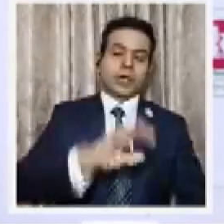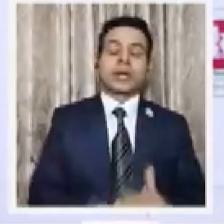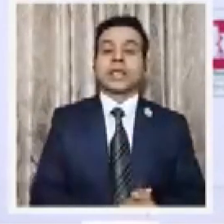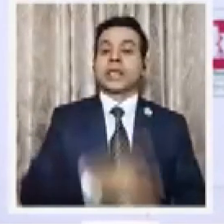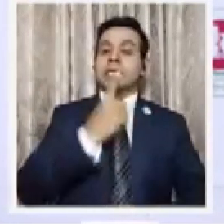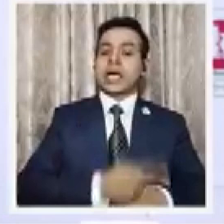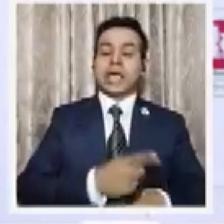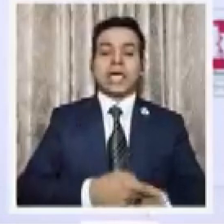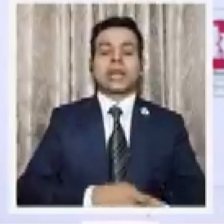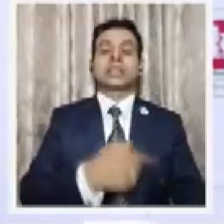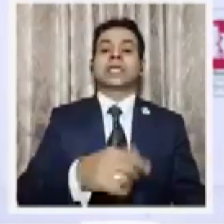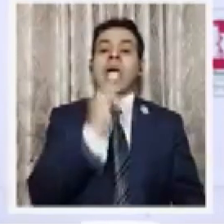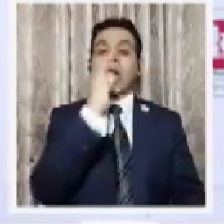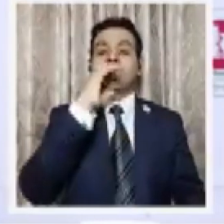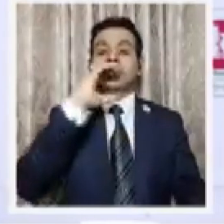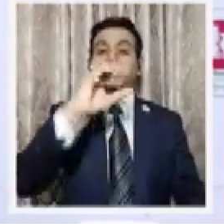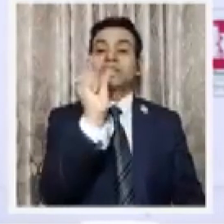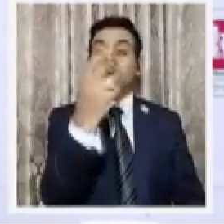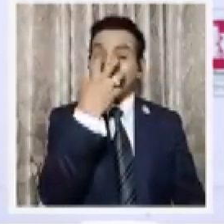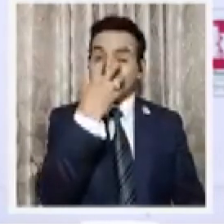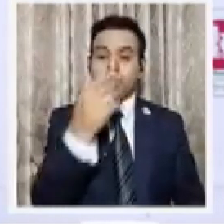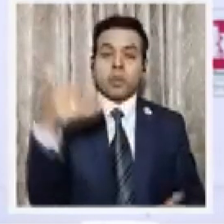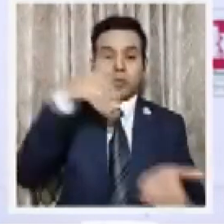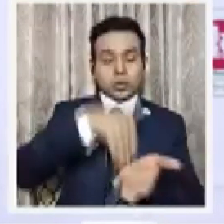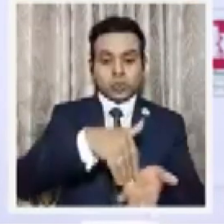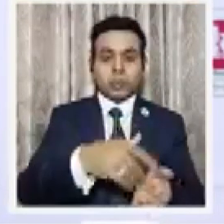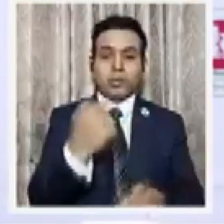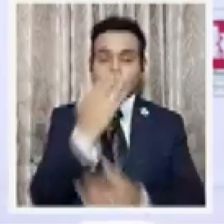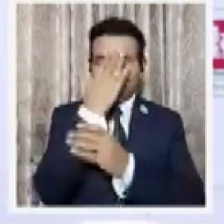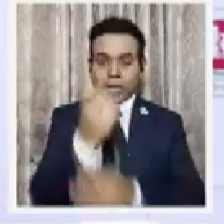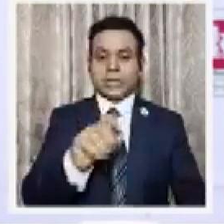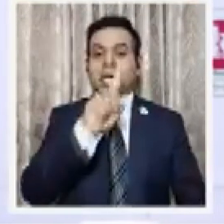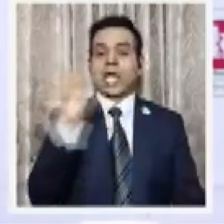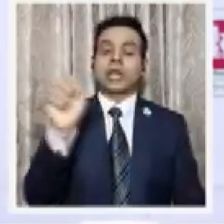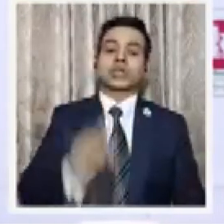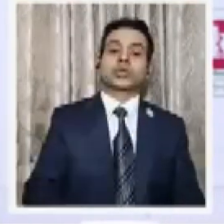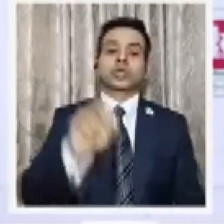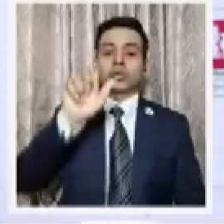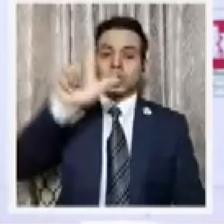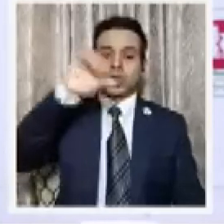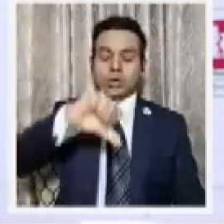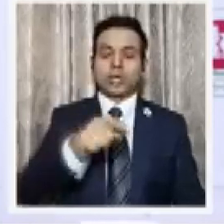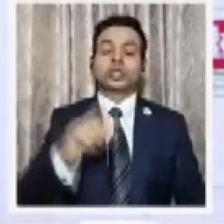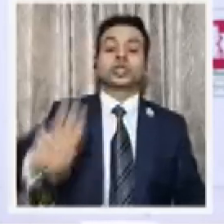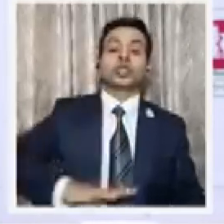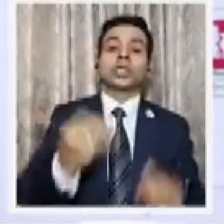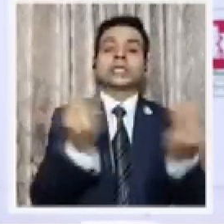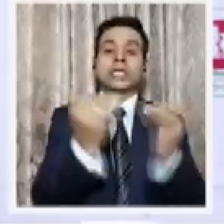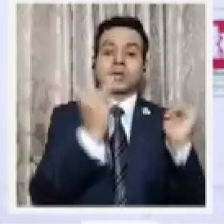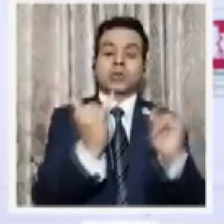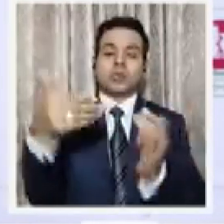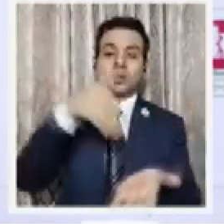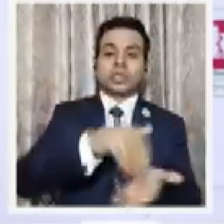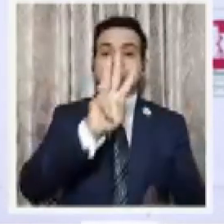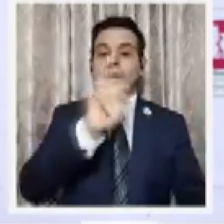মহানগরী সাধারণ শয্যায় রোগী ভর্তি আছেন 2,090 জন, এবং ঢাকা মহানগরীতে আইসিইউ শয্যায়